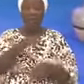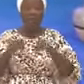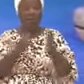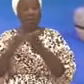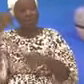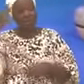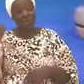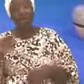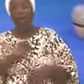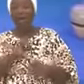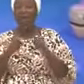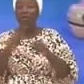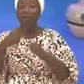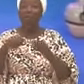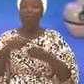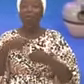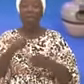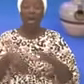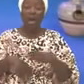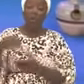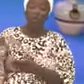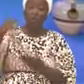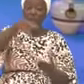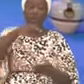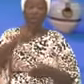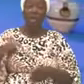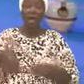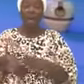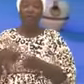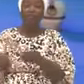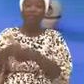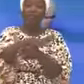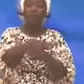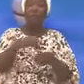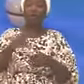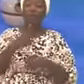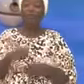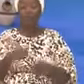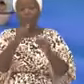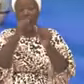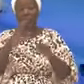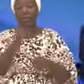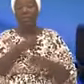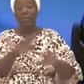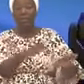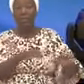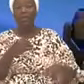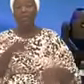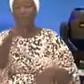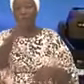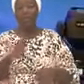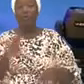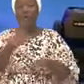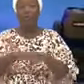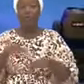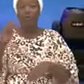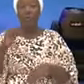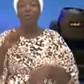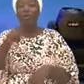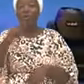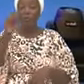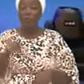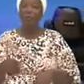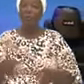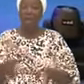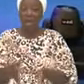je parle de la fusion de la bénédiction de la puissance de dieu ils